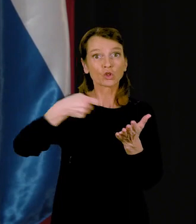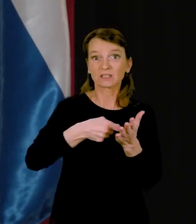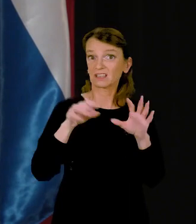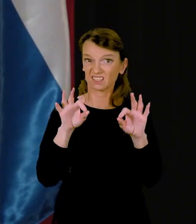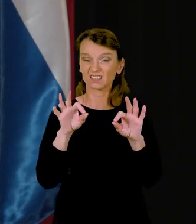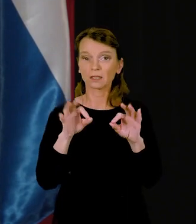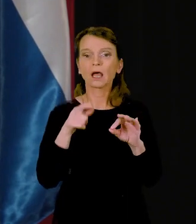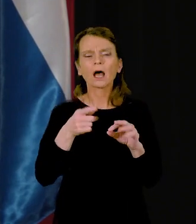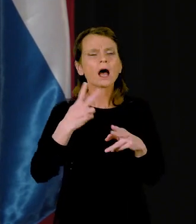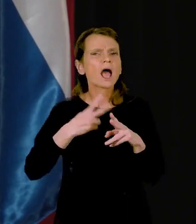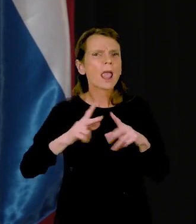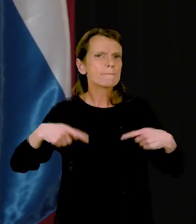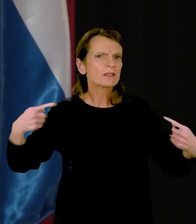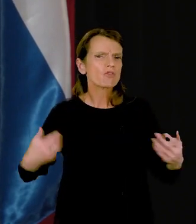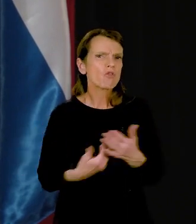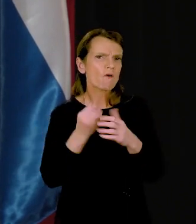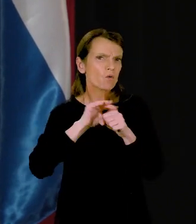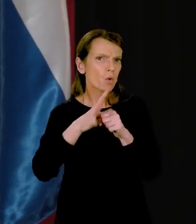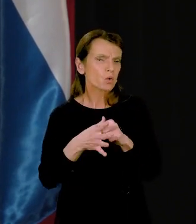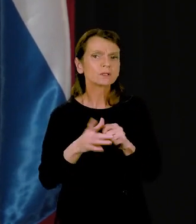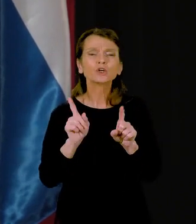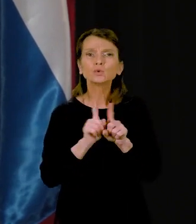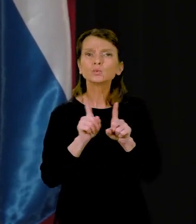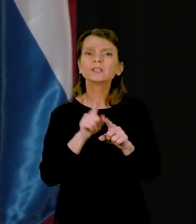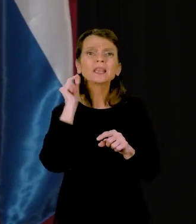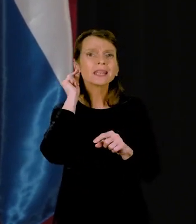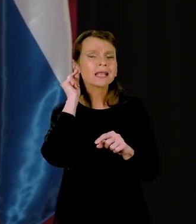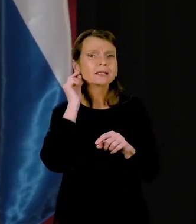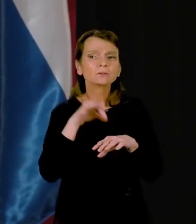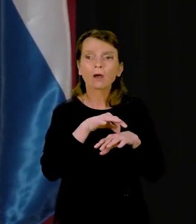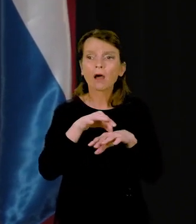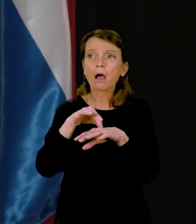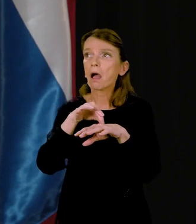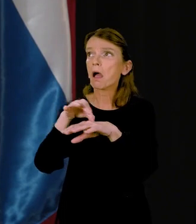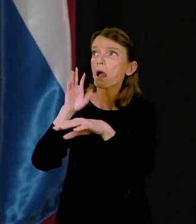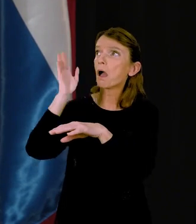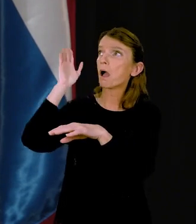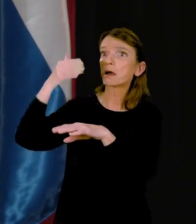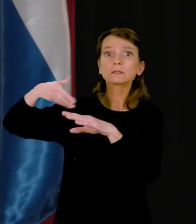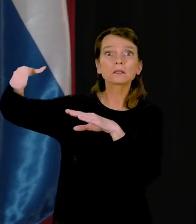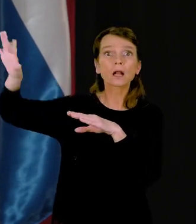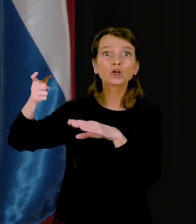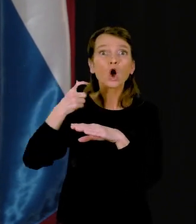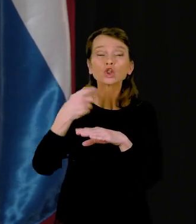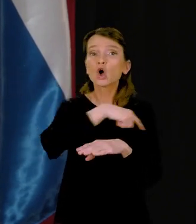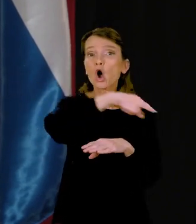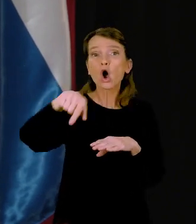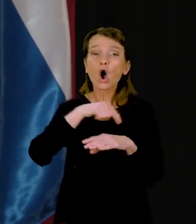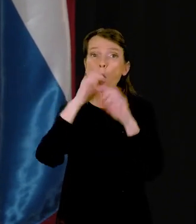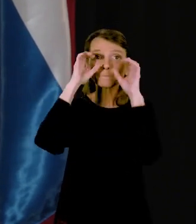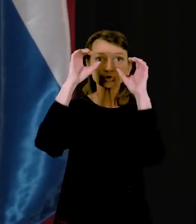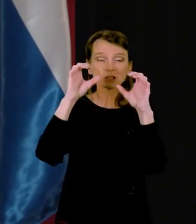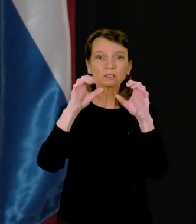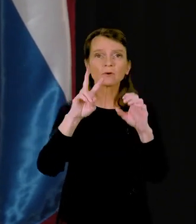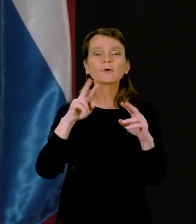novega koronavirusa je tudi deklico odpeljala stran od občinstva, v virtualni svet, odkoder